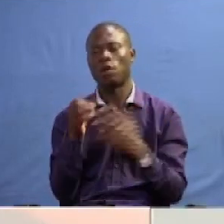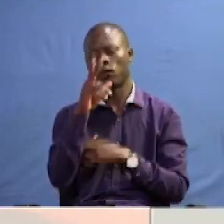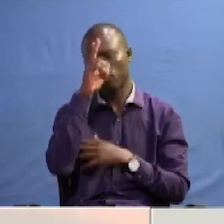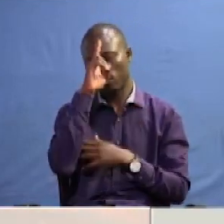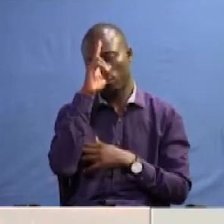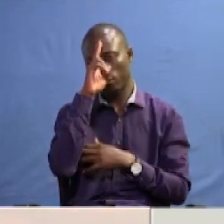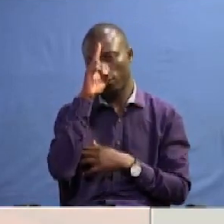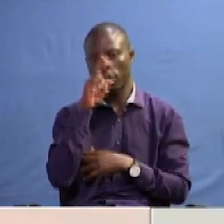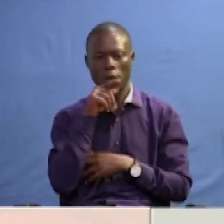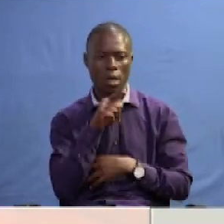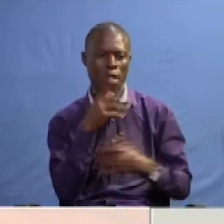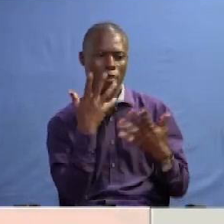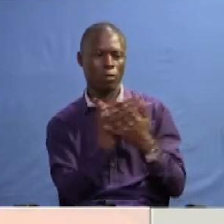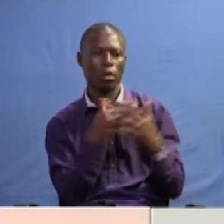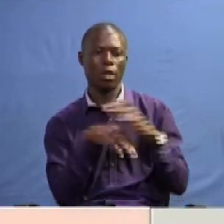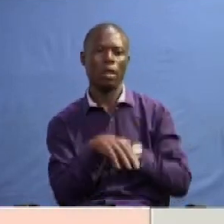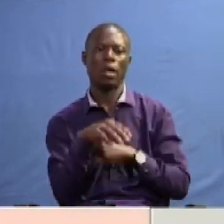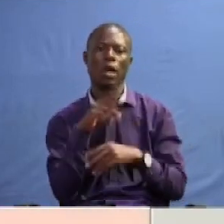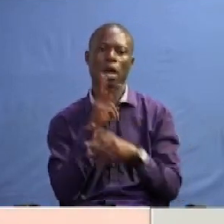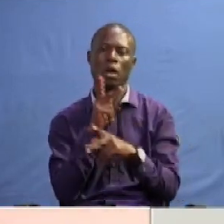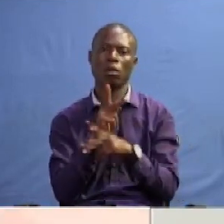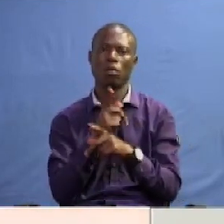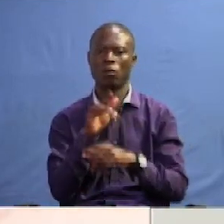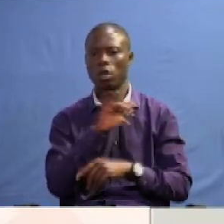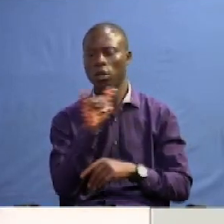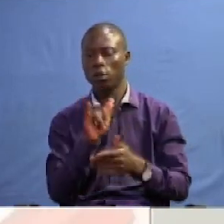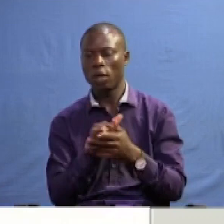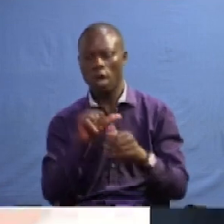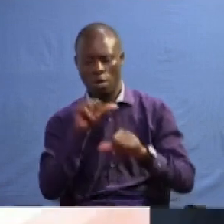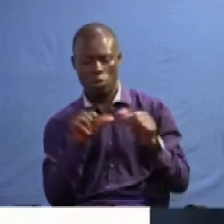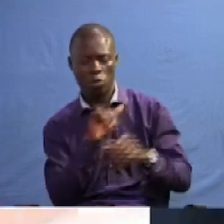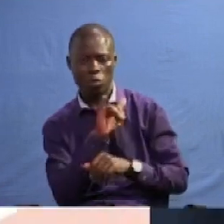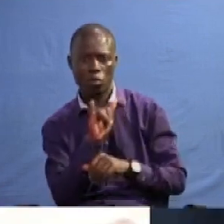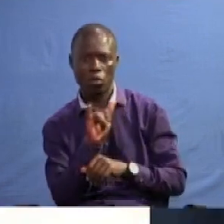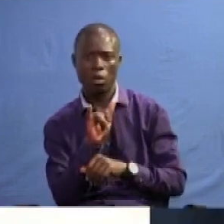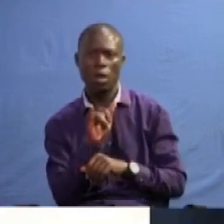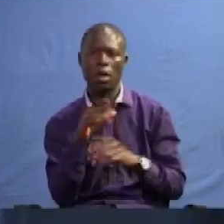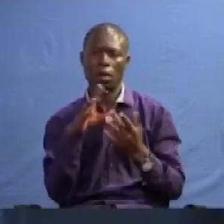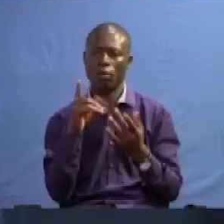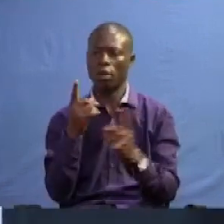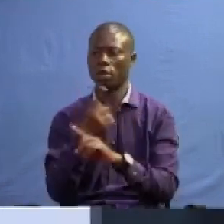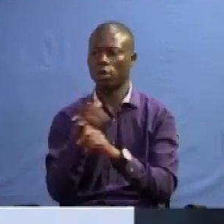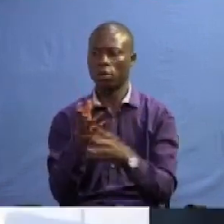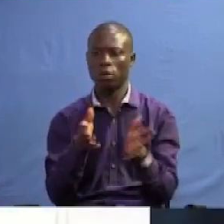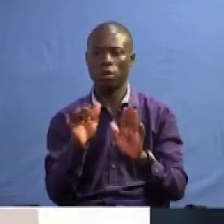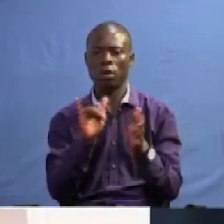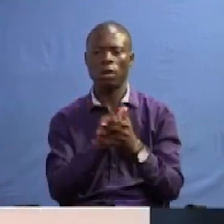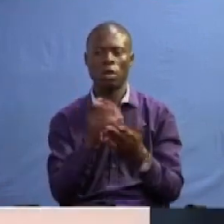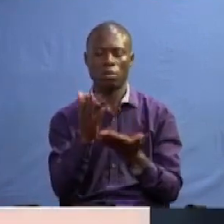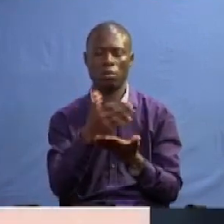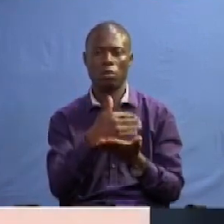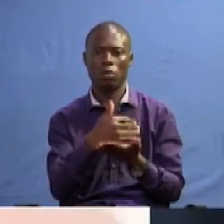Mshtakiwa alikamatwa Kayole na kuwaongoza polisi hadi eneo la uhalifu, ambapo vifaa mbalimbali vya ushahidi